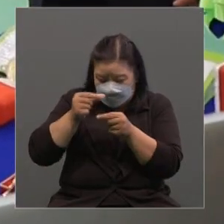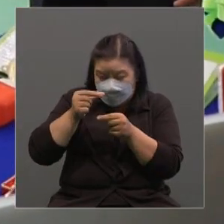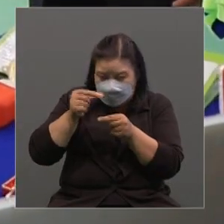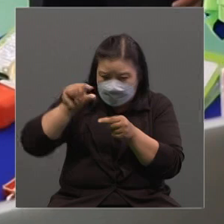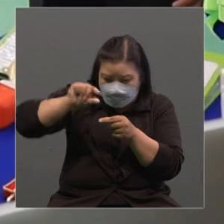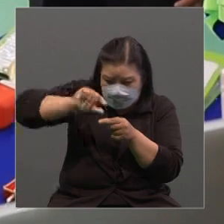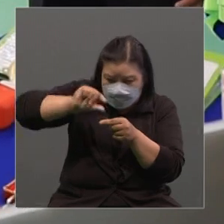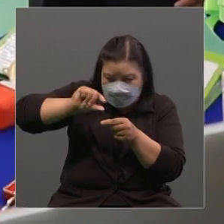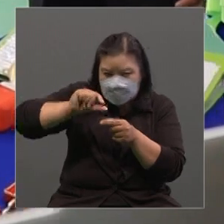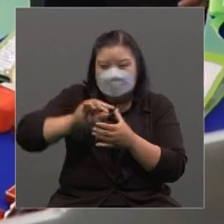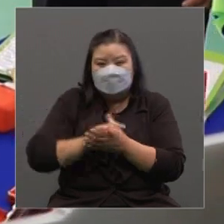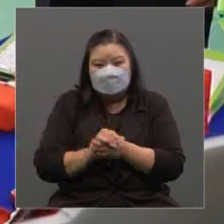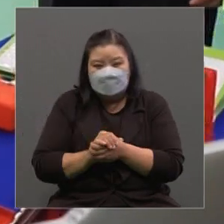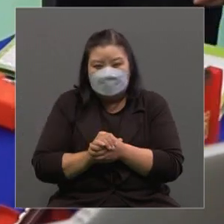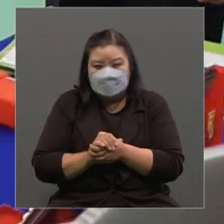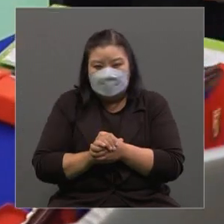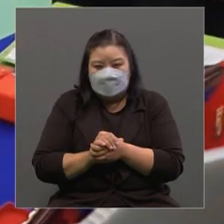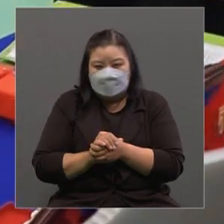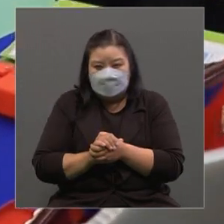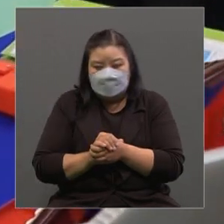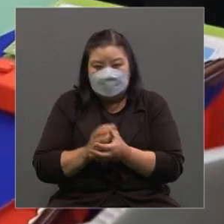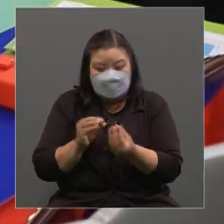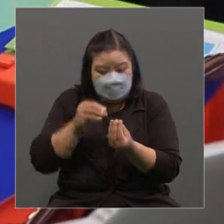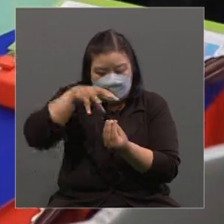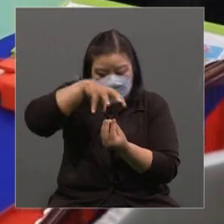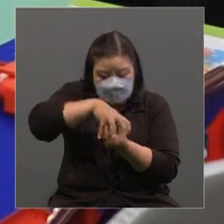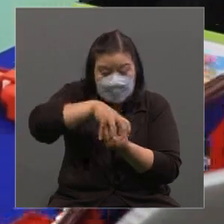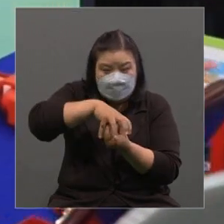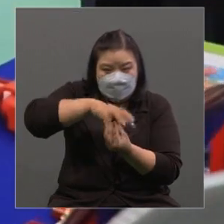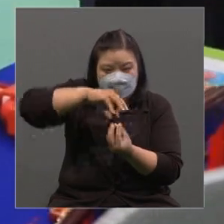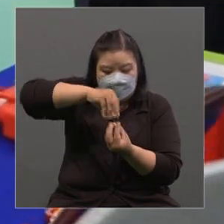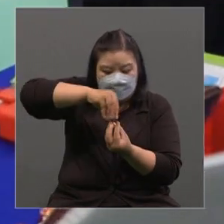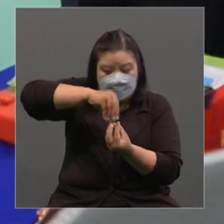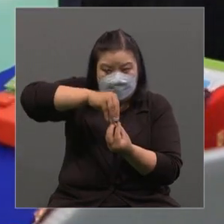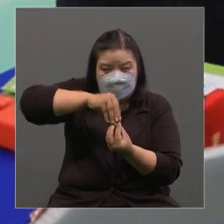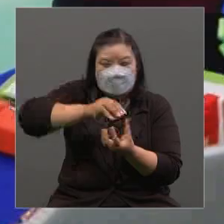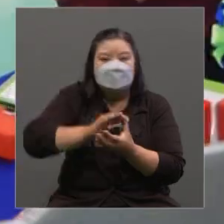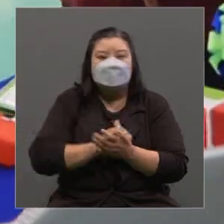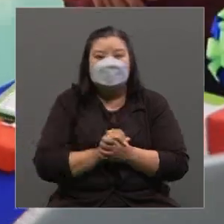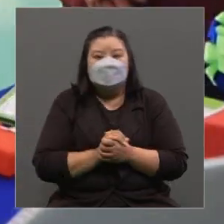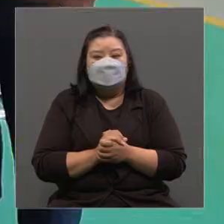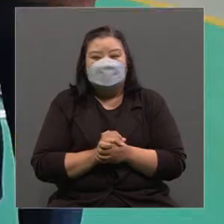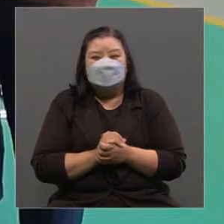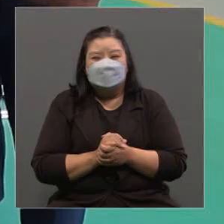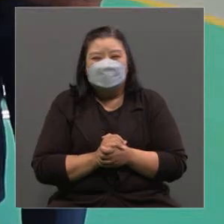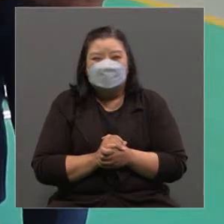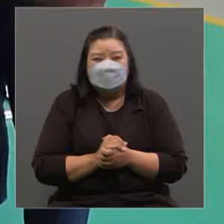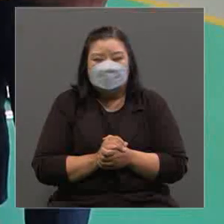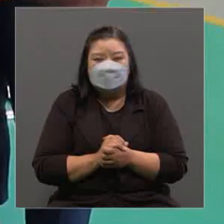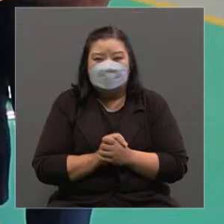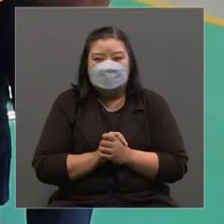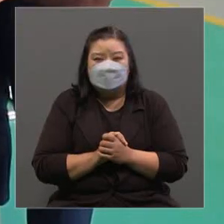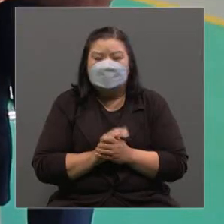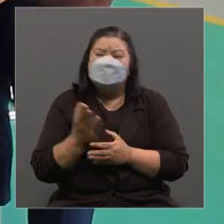ปิดเสร็จแล้วก็ครอบลงไปครับแล้วก็กดแค่นี้คือเสร็จเรียบร้อยเลยครับ ก็คือเกษตรกรเดิม